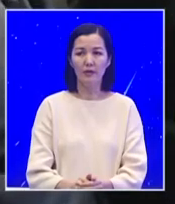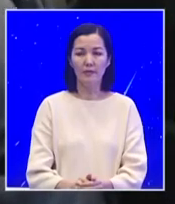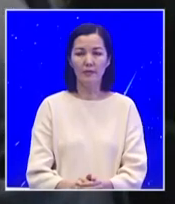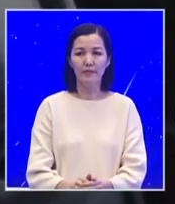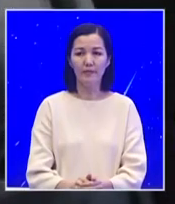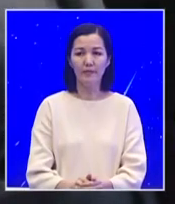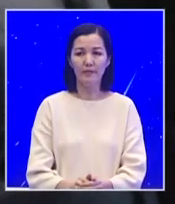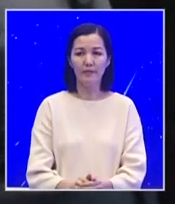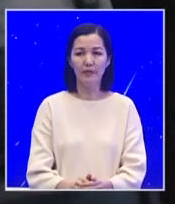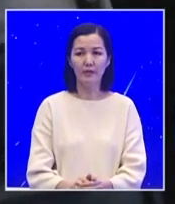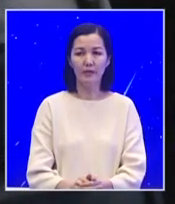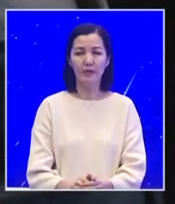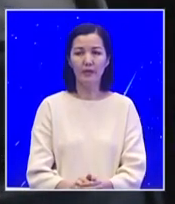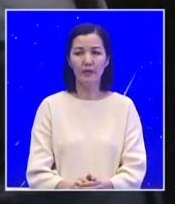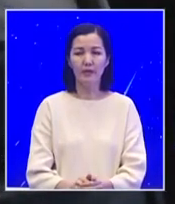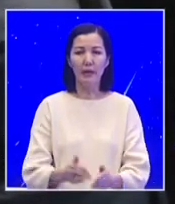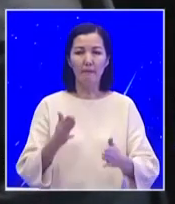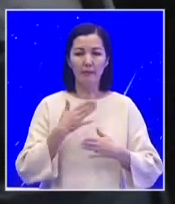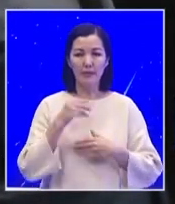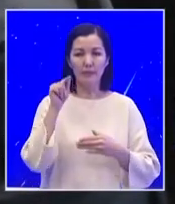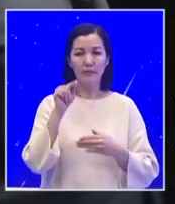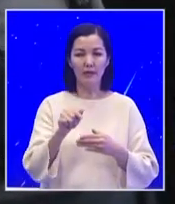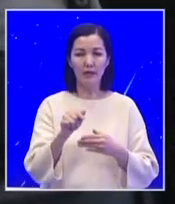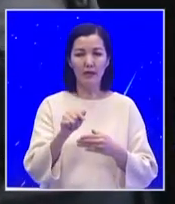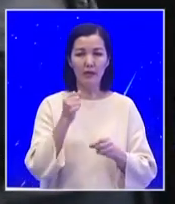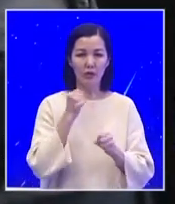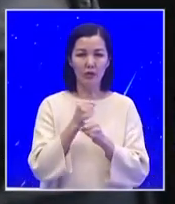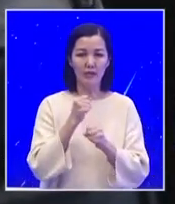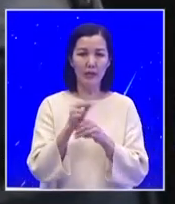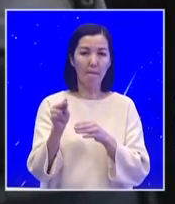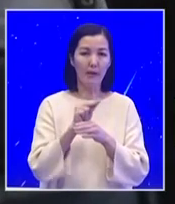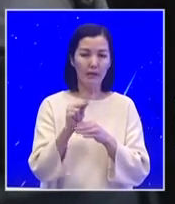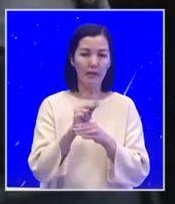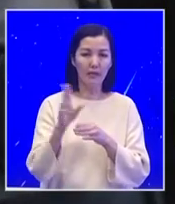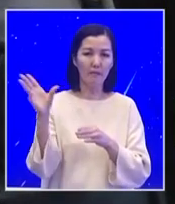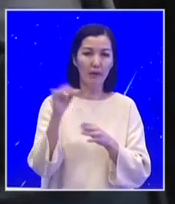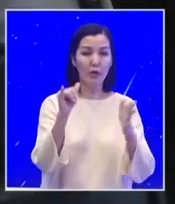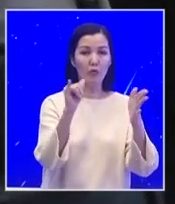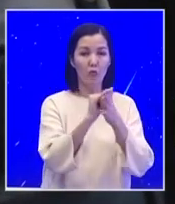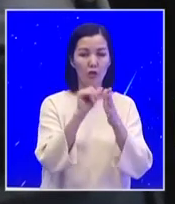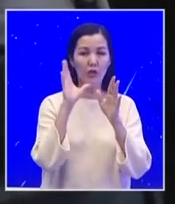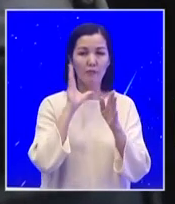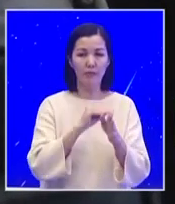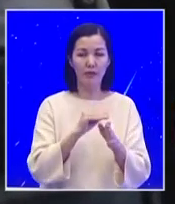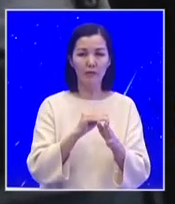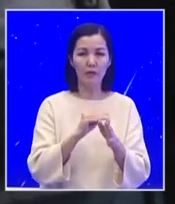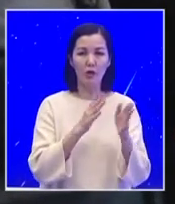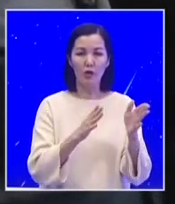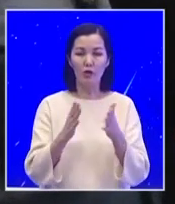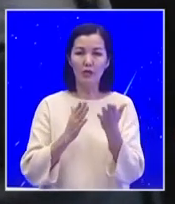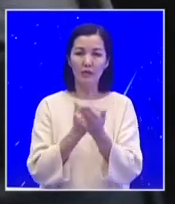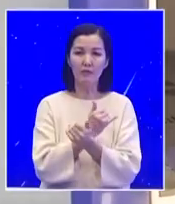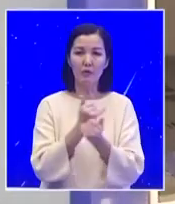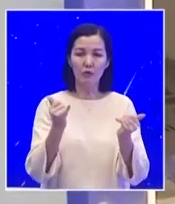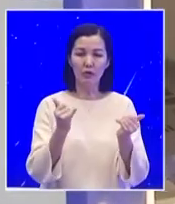эконома. Біз мұнда өнімдерімізді жасап, монтаждап қана қоймай барып орнатып береміз. Керек болса тұрақты қызмет көрсетіп